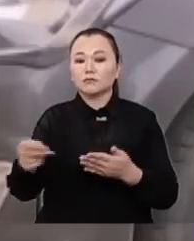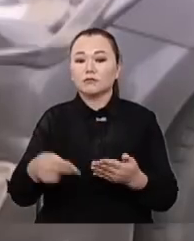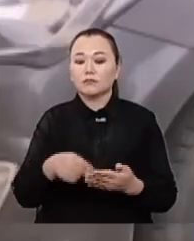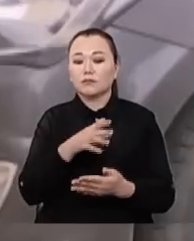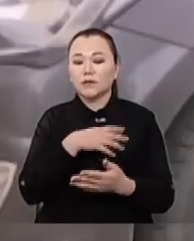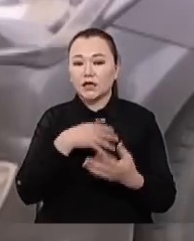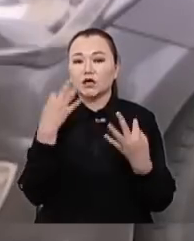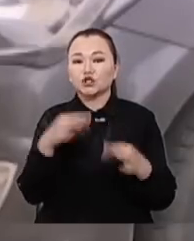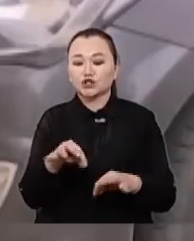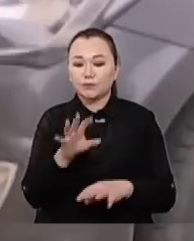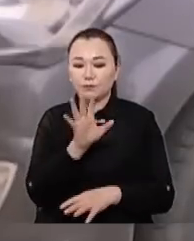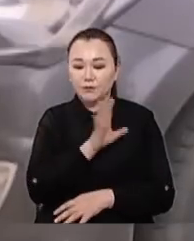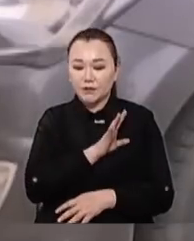бүгін